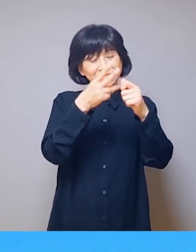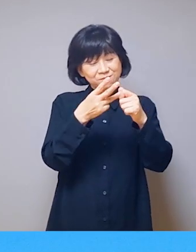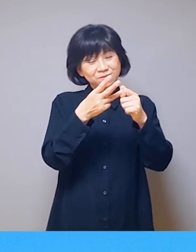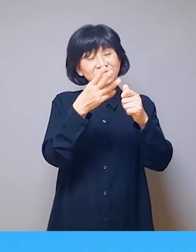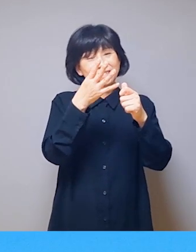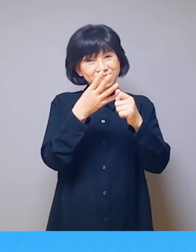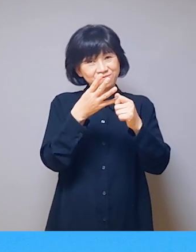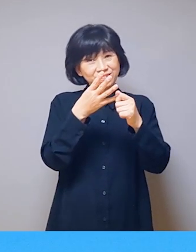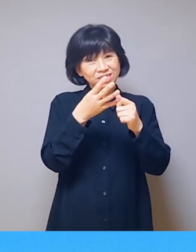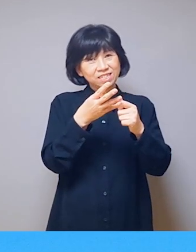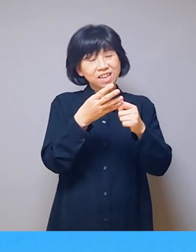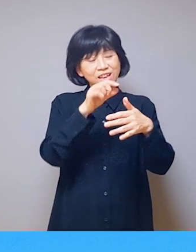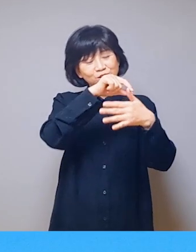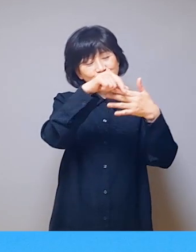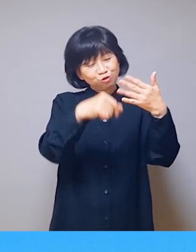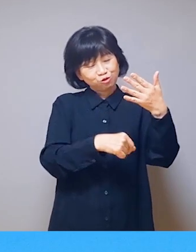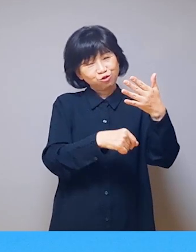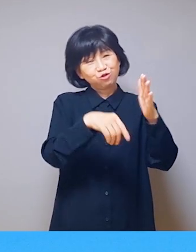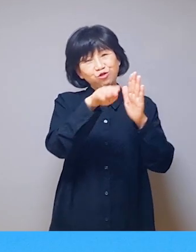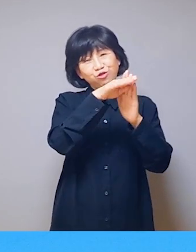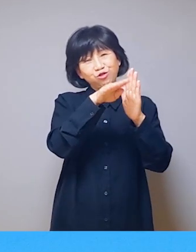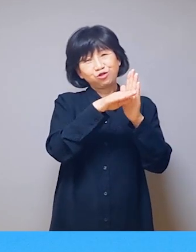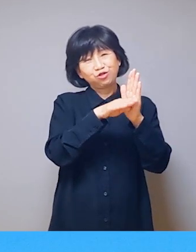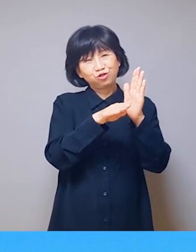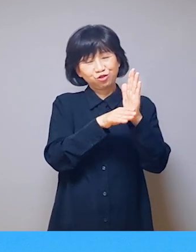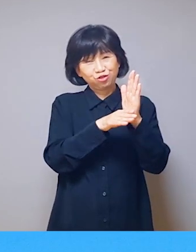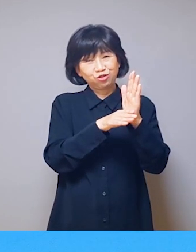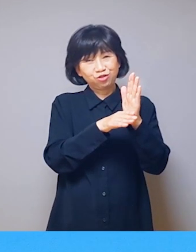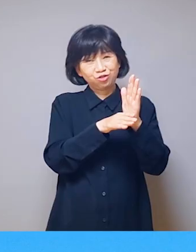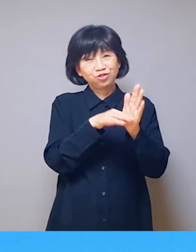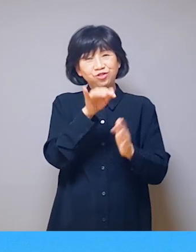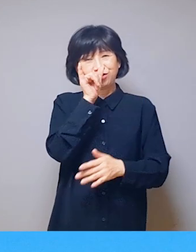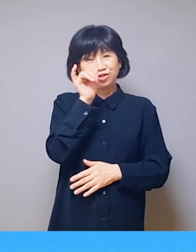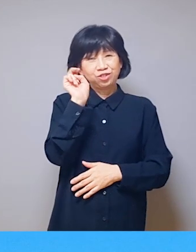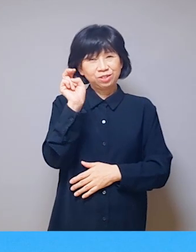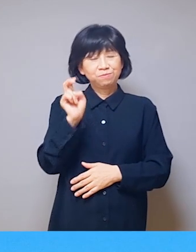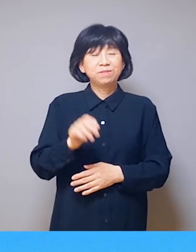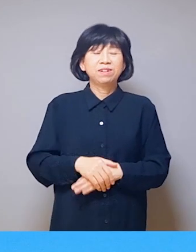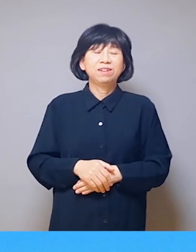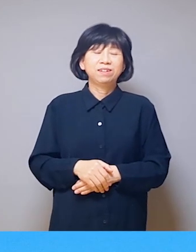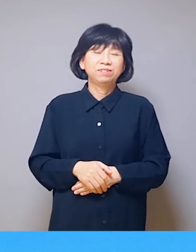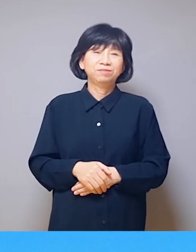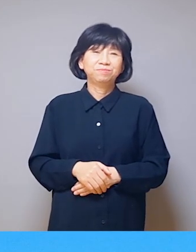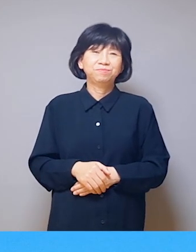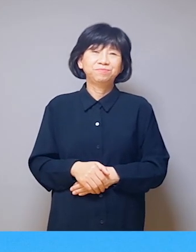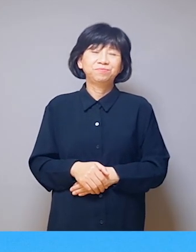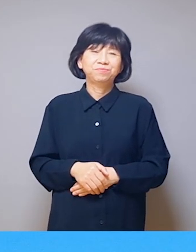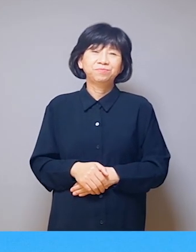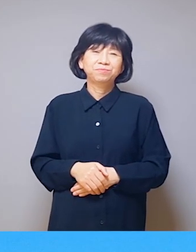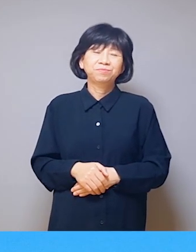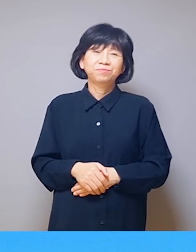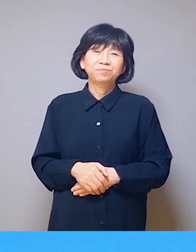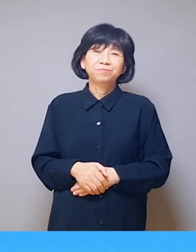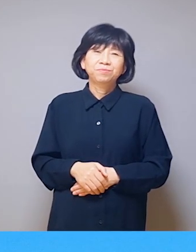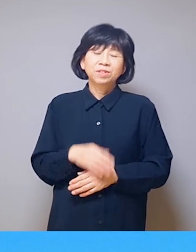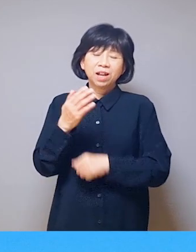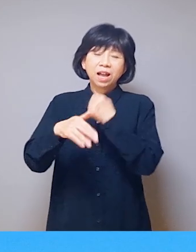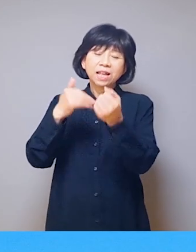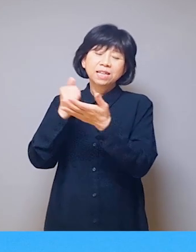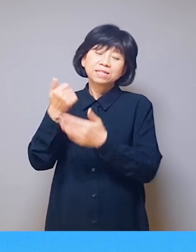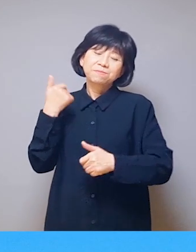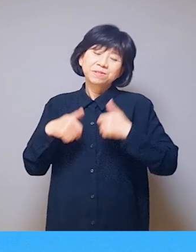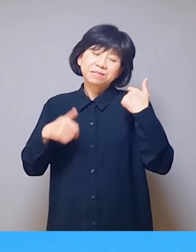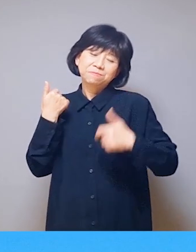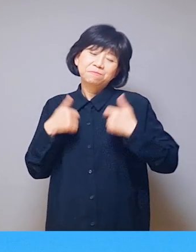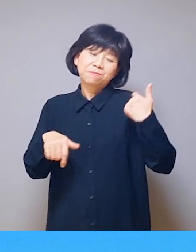거, 이런 것들을 2025년이 시작되면서 재조정할 필요가 있다는 거죠. 정말 하나님이